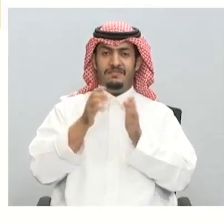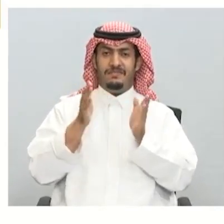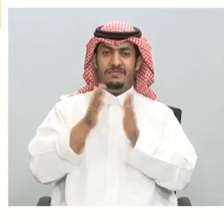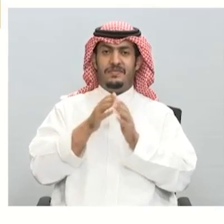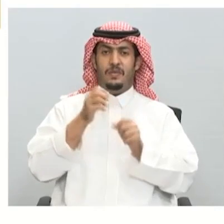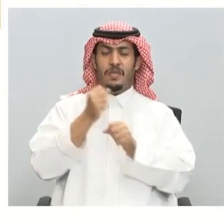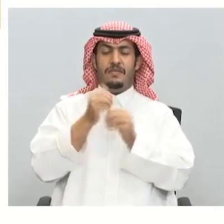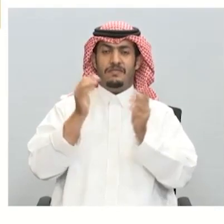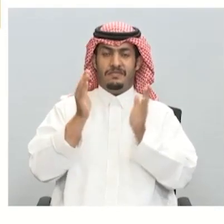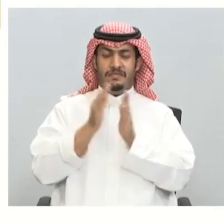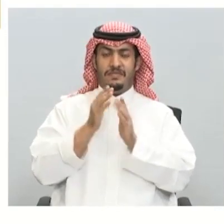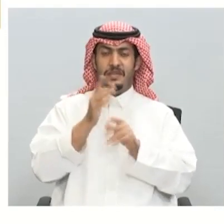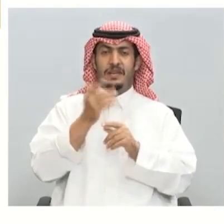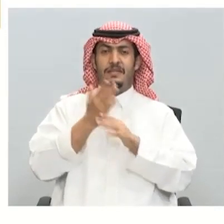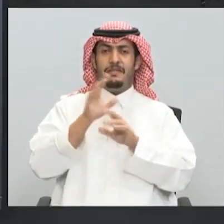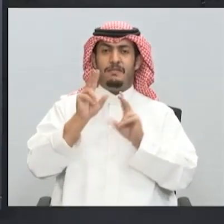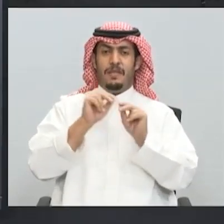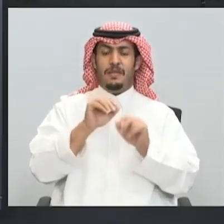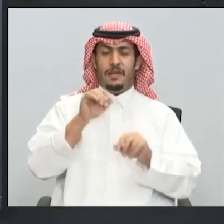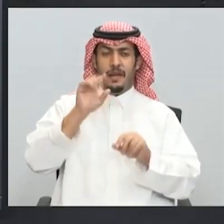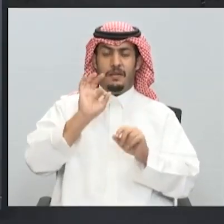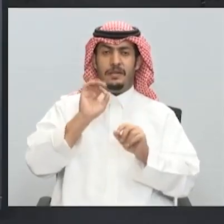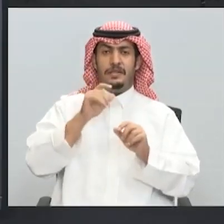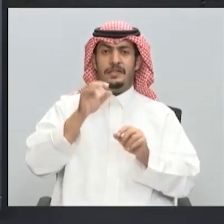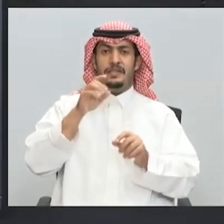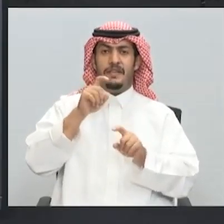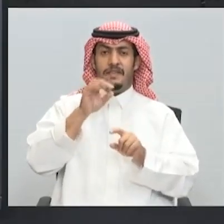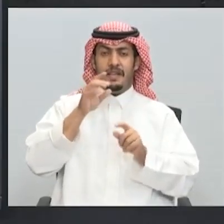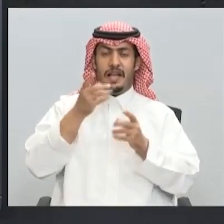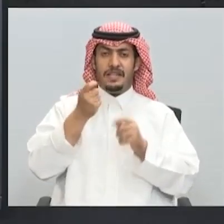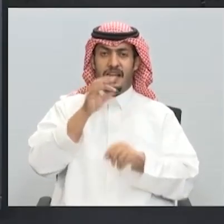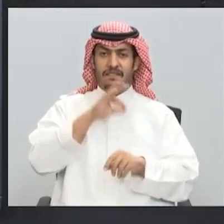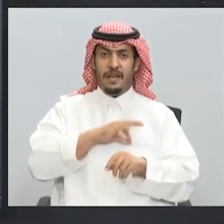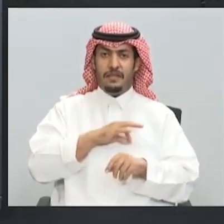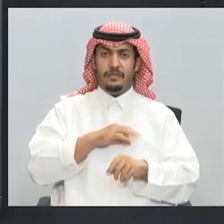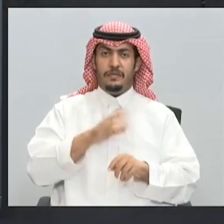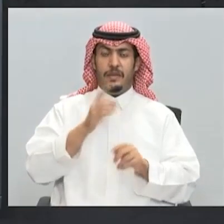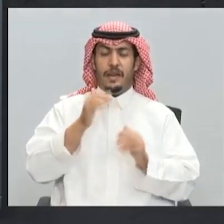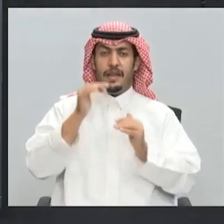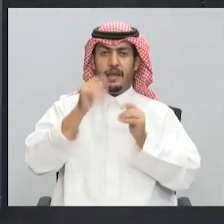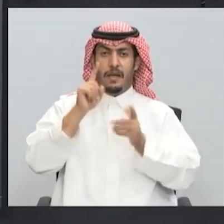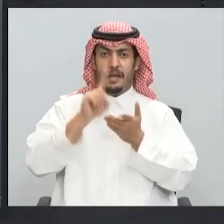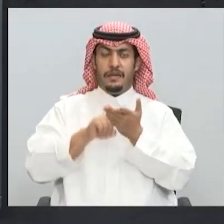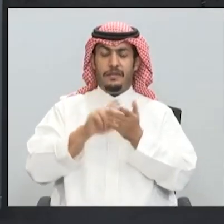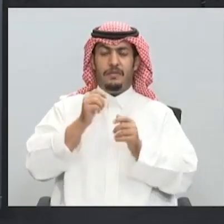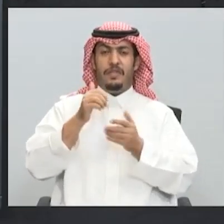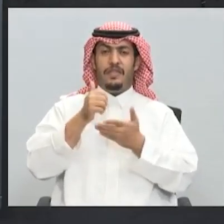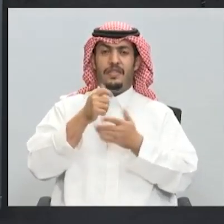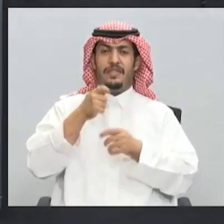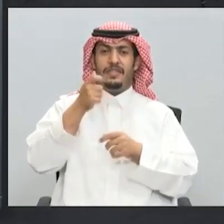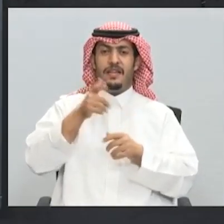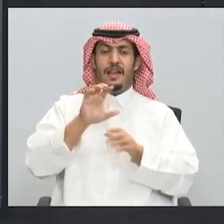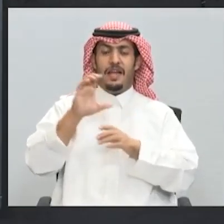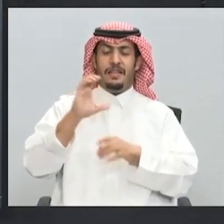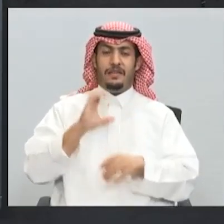الوظائف وكل ذلك تطرقنا له ذكرنا اسعاره فائده هي القيمه الحقيقه هو التي تدفعها على